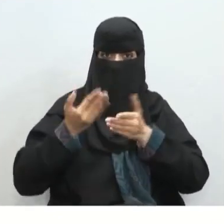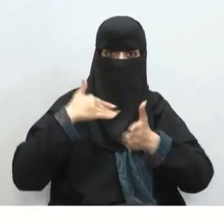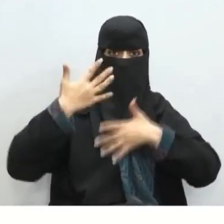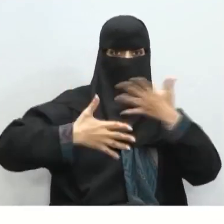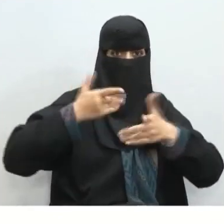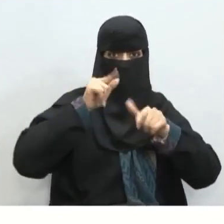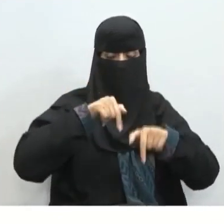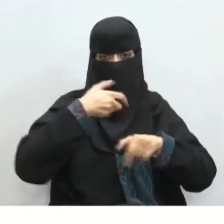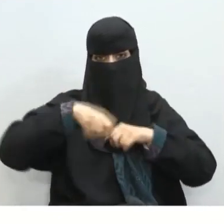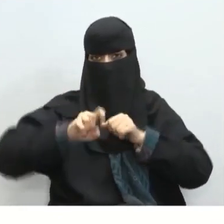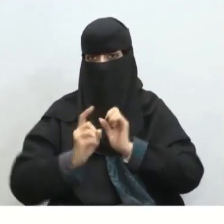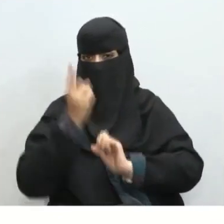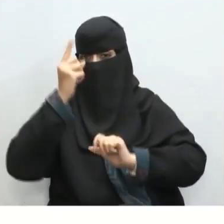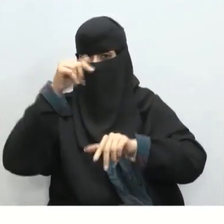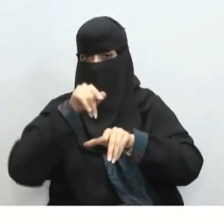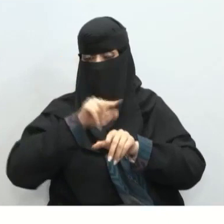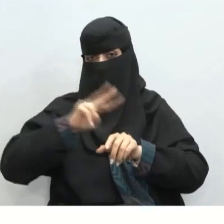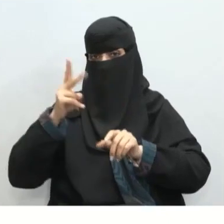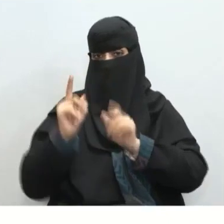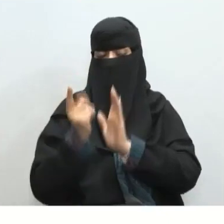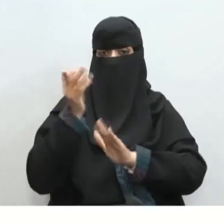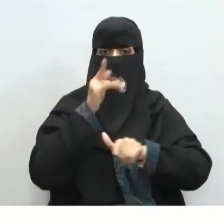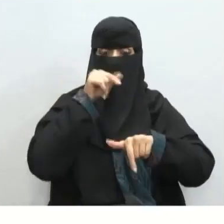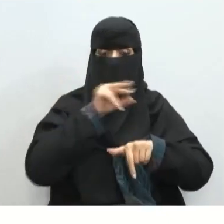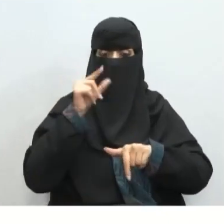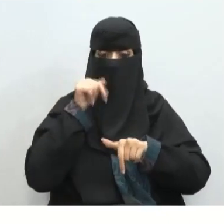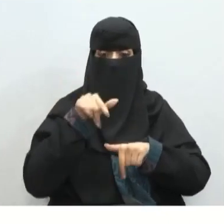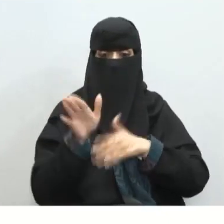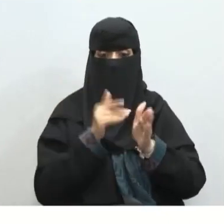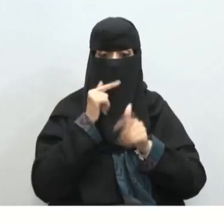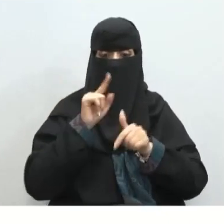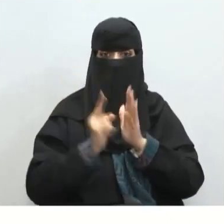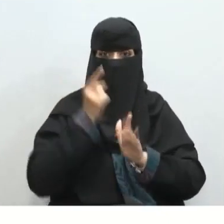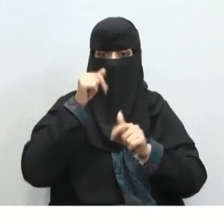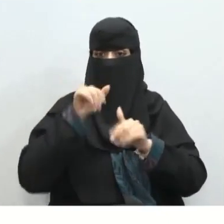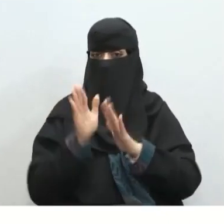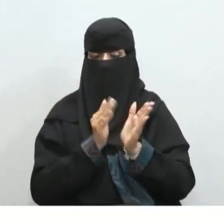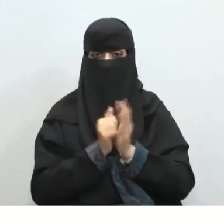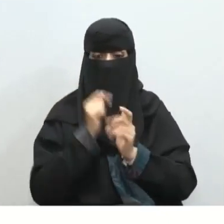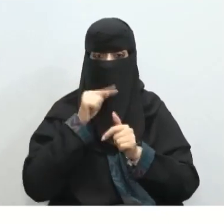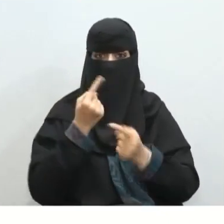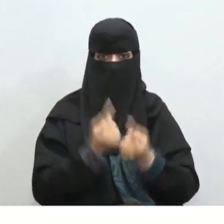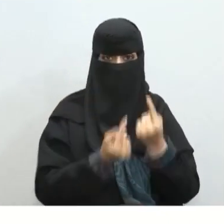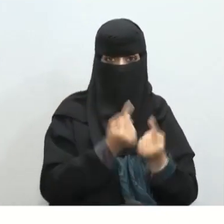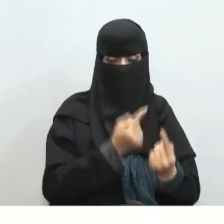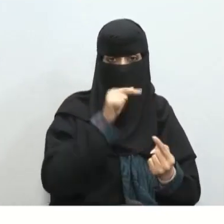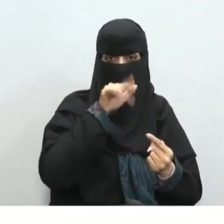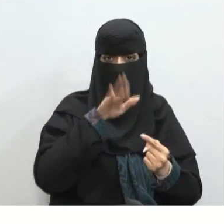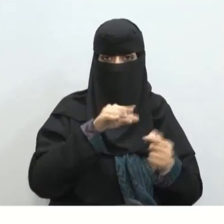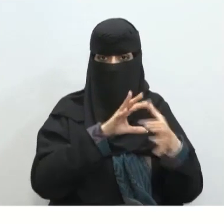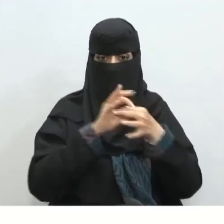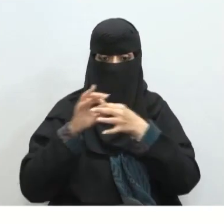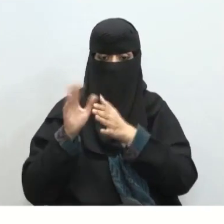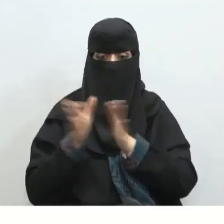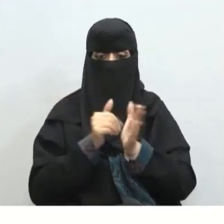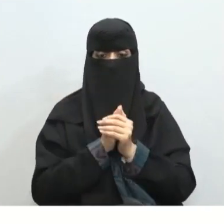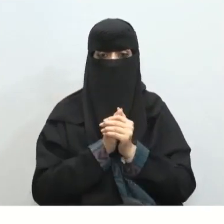الطاقه لجزء واحد اخر فقط مثل ما يظهر معنا الذاتيه التغذي ونعني بها النباتات التي تظهر في هذه